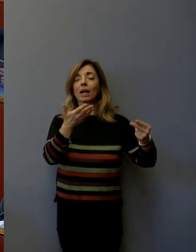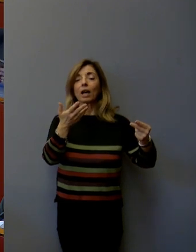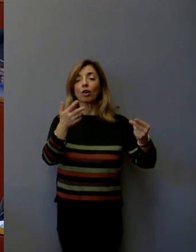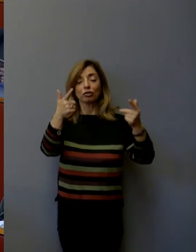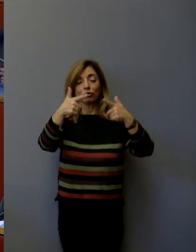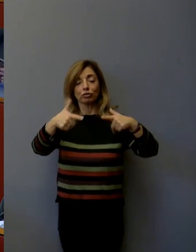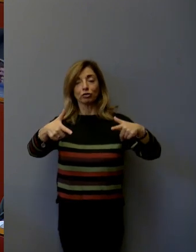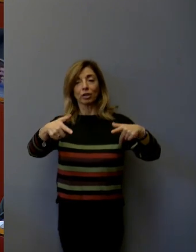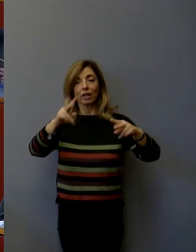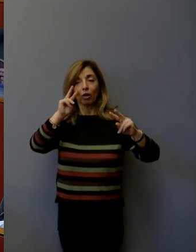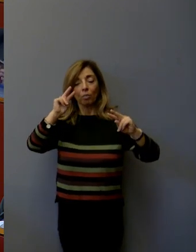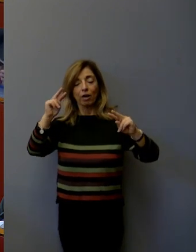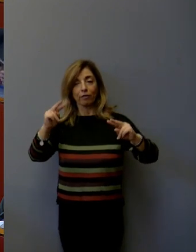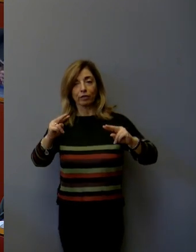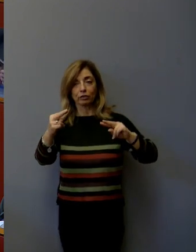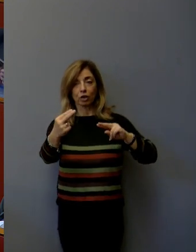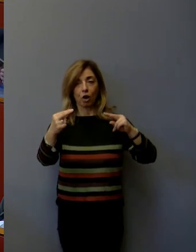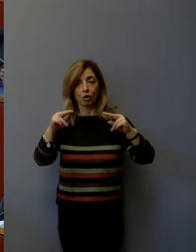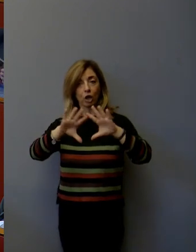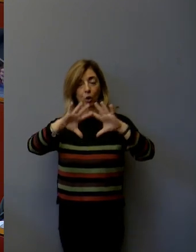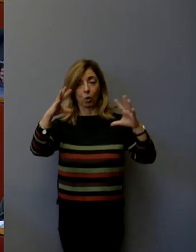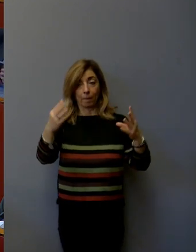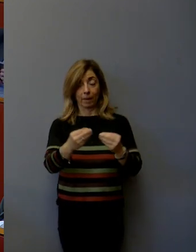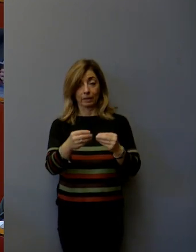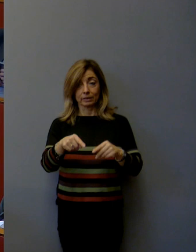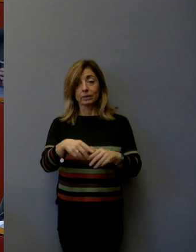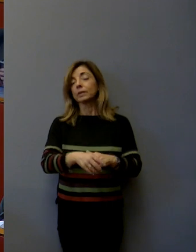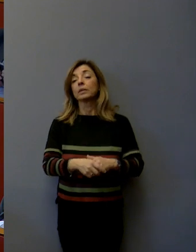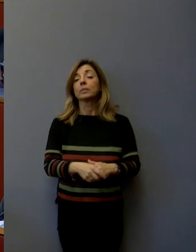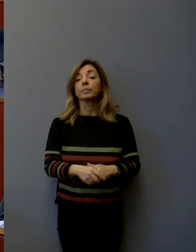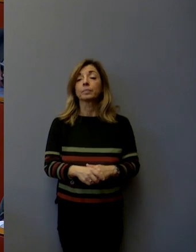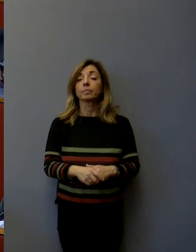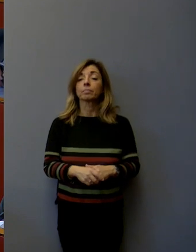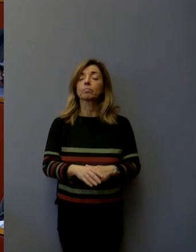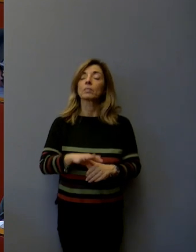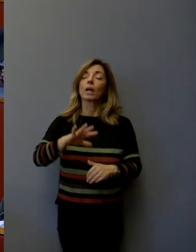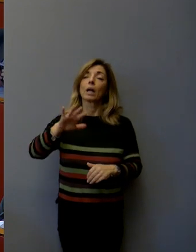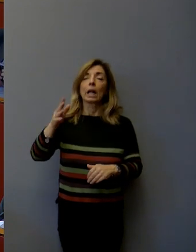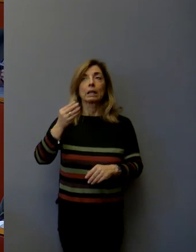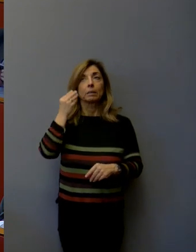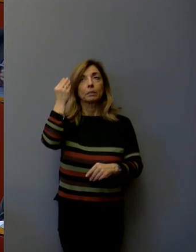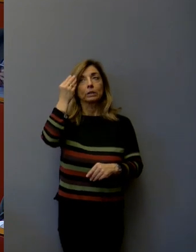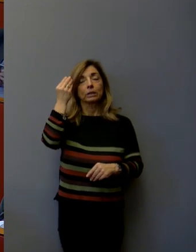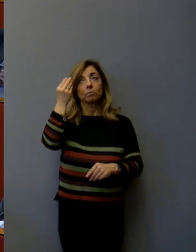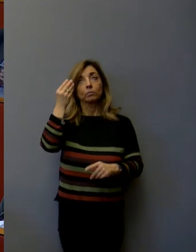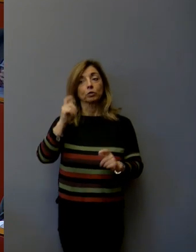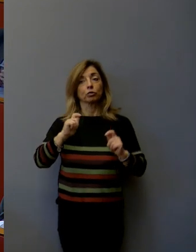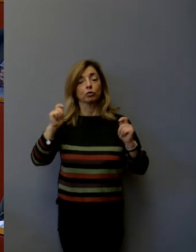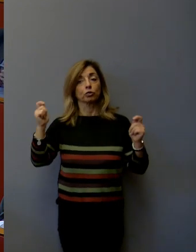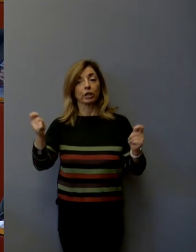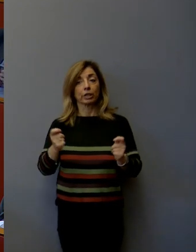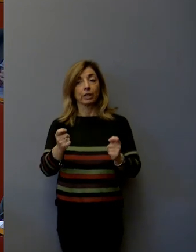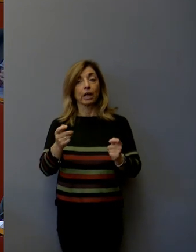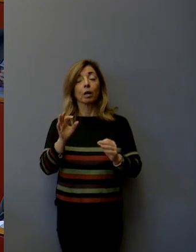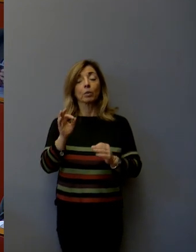della città l'altra considerazione generale arriva un po' così sui fondi